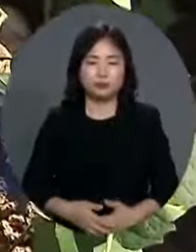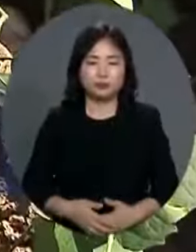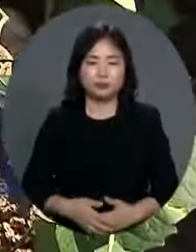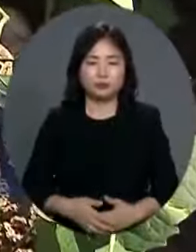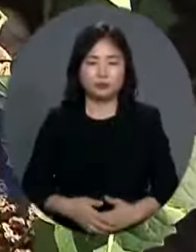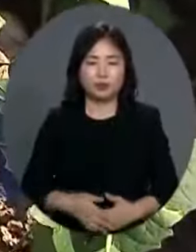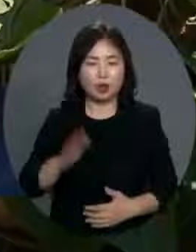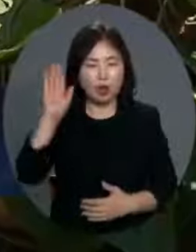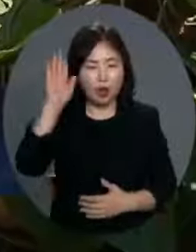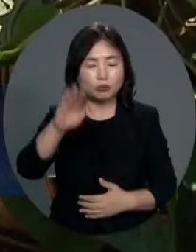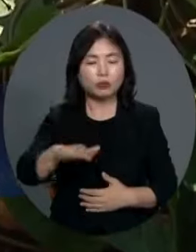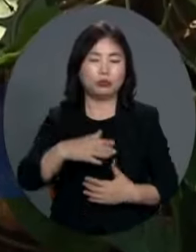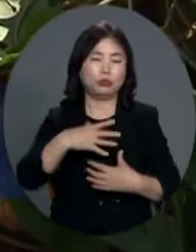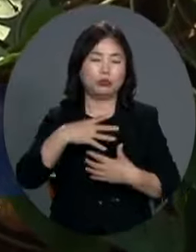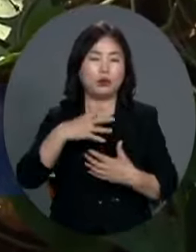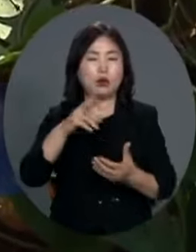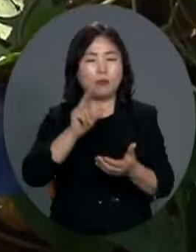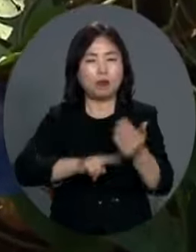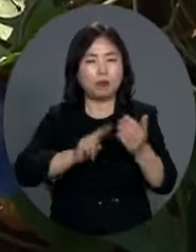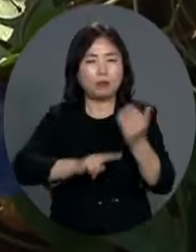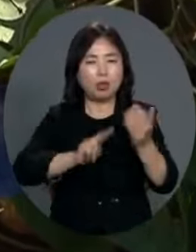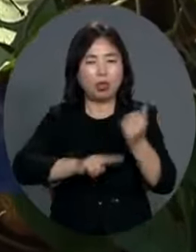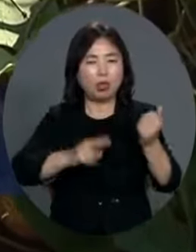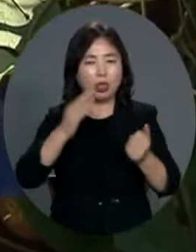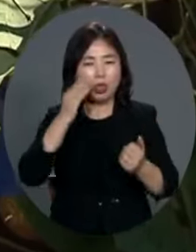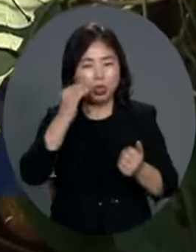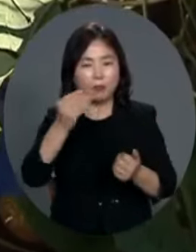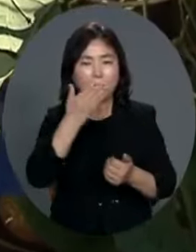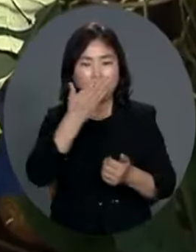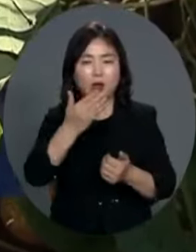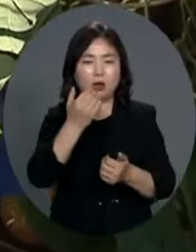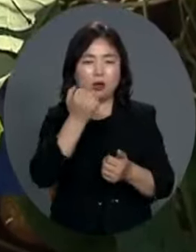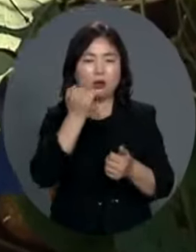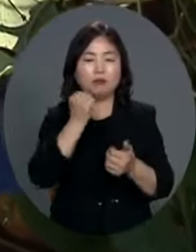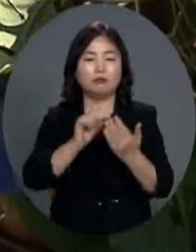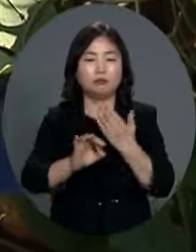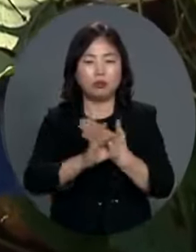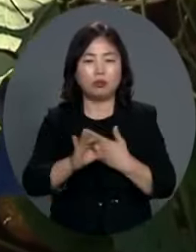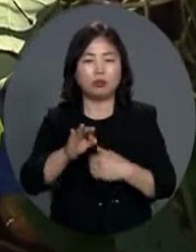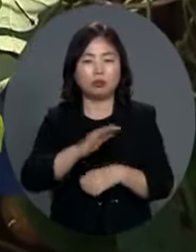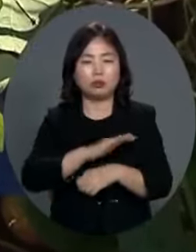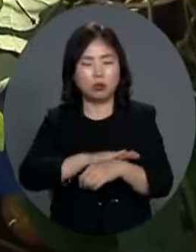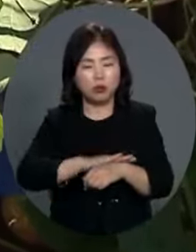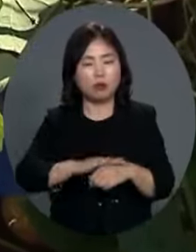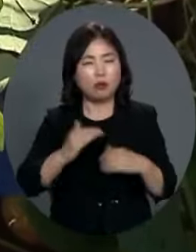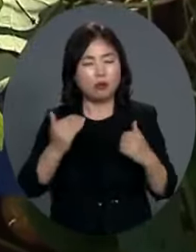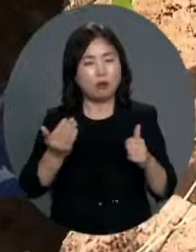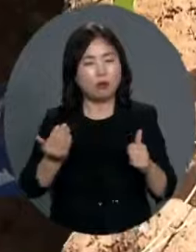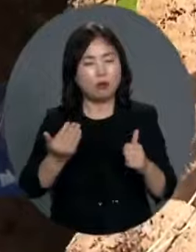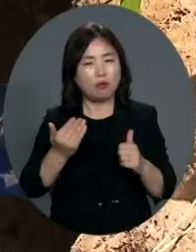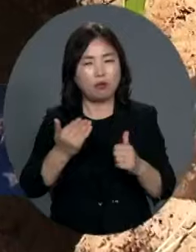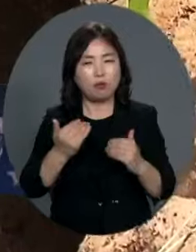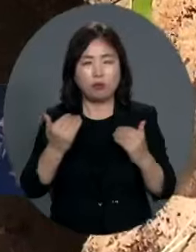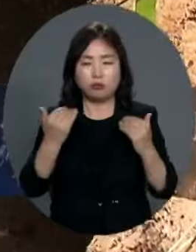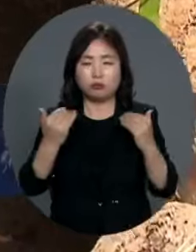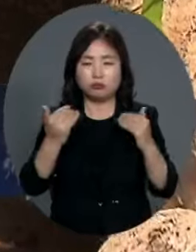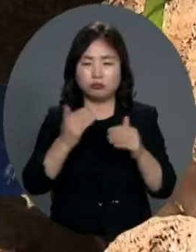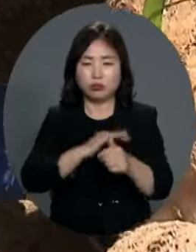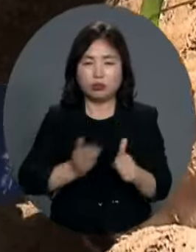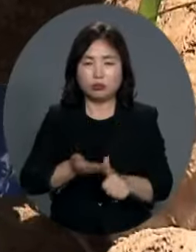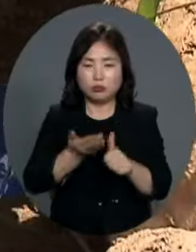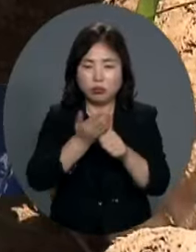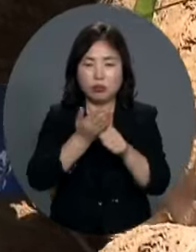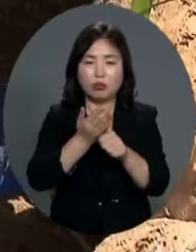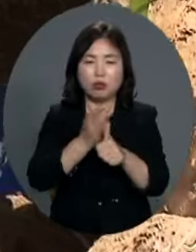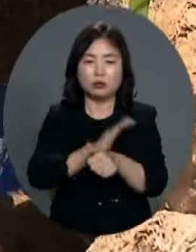이렇게 그 판로가 확보가 될 수 있다면은 이게 뭐 기능성 이런 작물들이